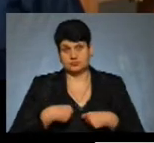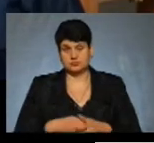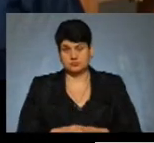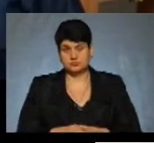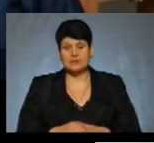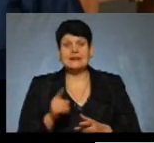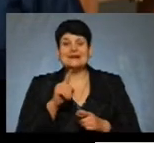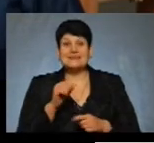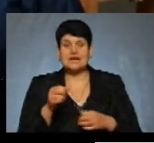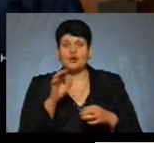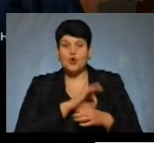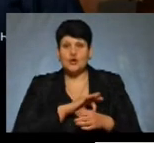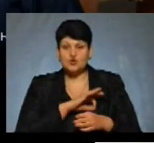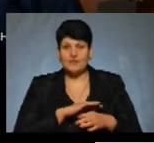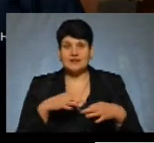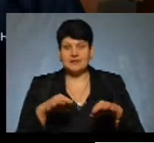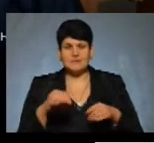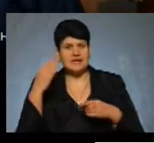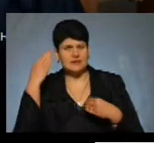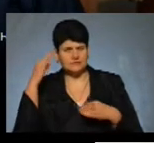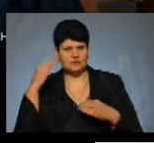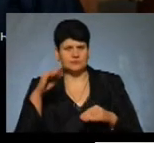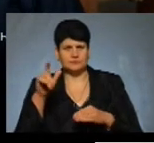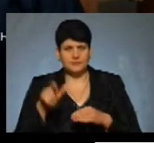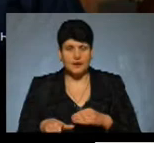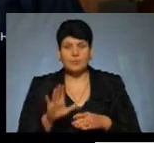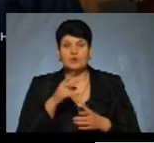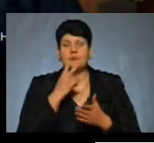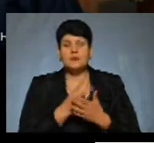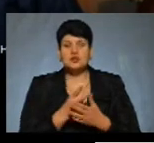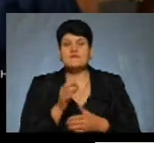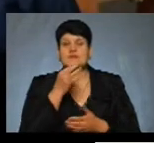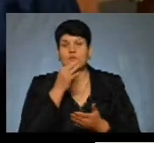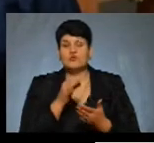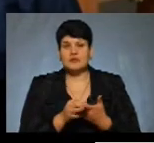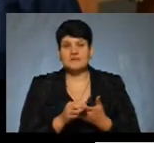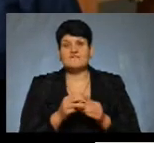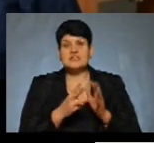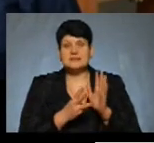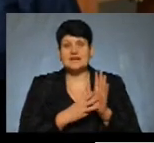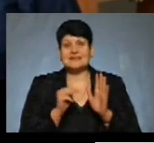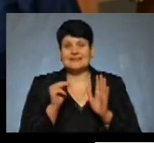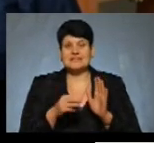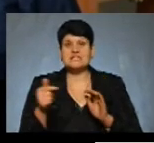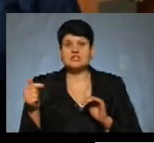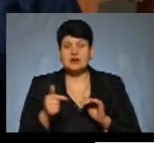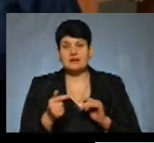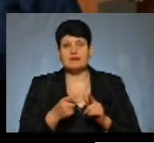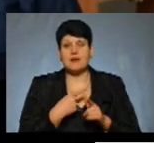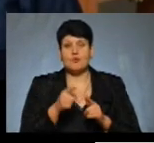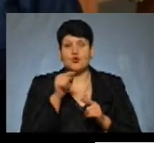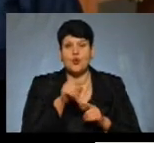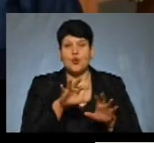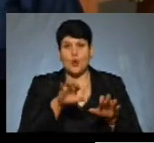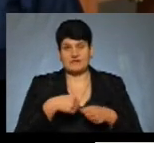користування транспортним засобом іншою особою буде передбачена відповідальність в розмірі 17 тисяч гривень штрафу або його